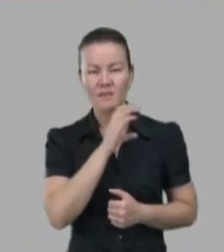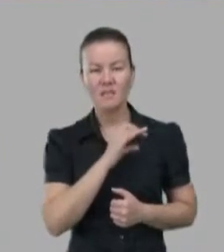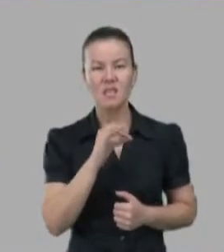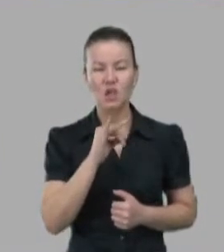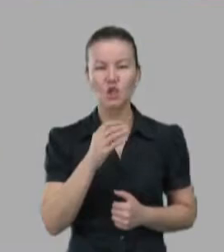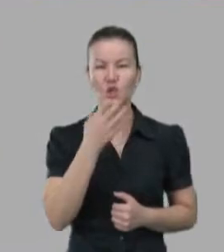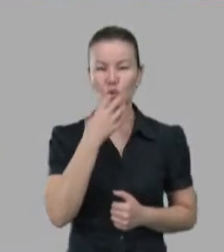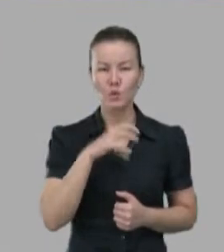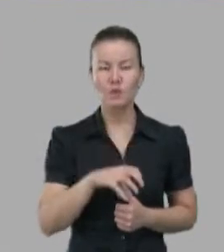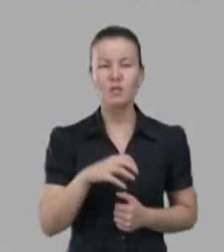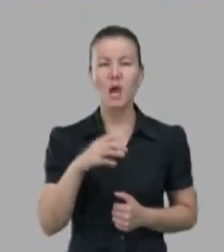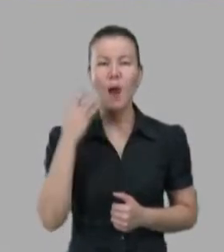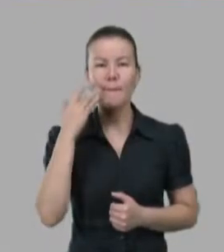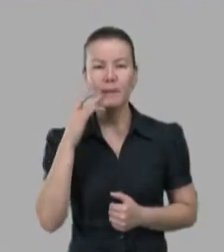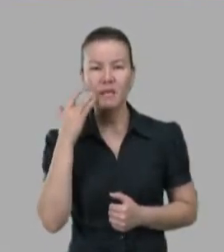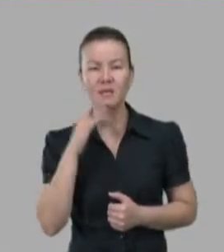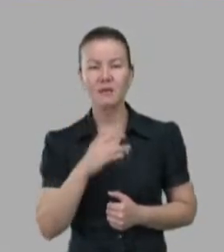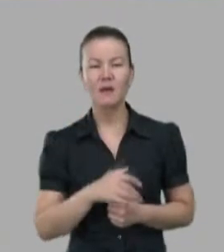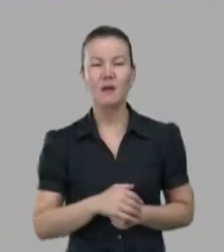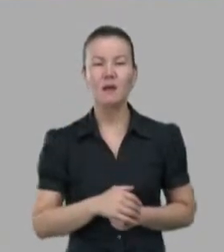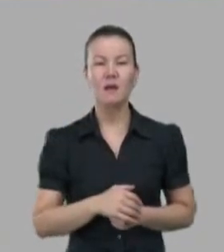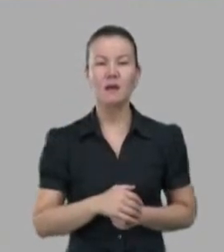Северная и Южная Америка,